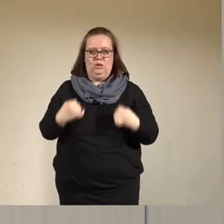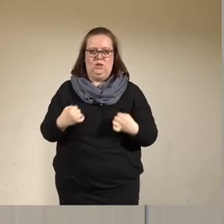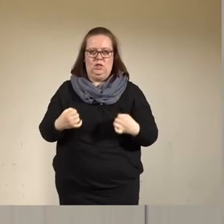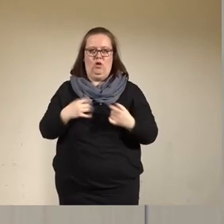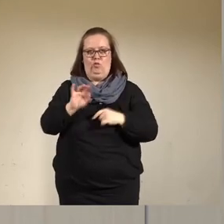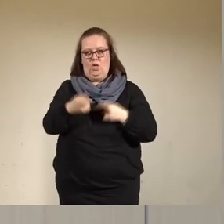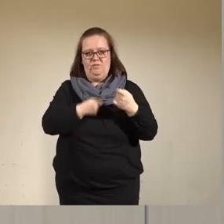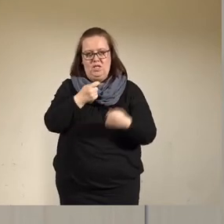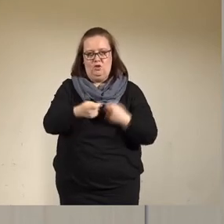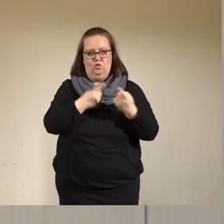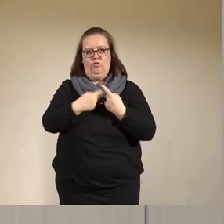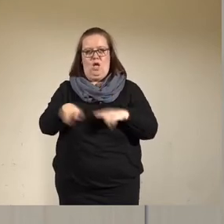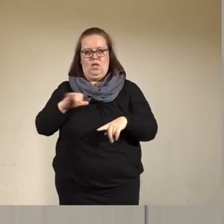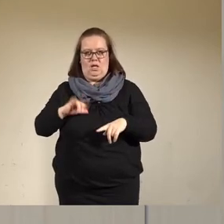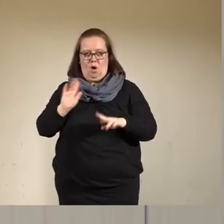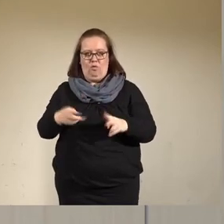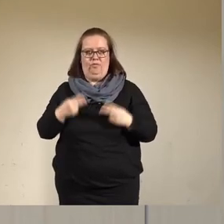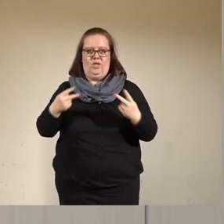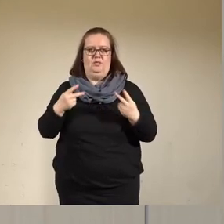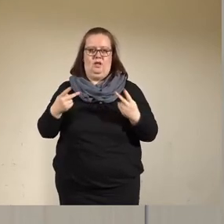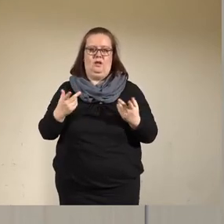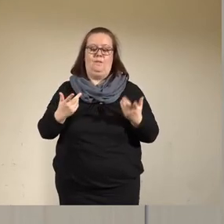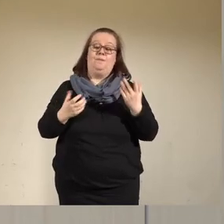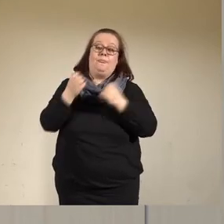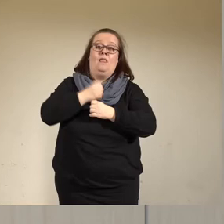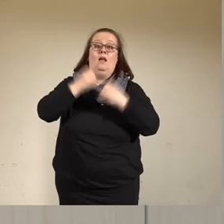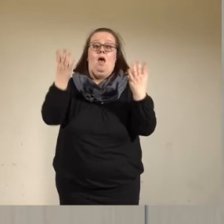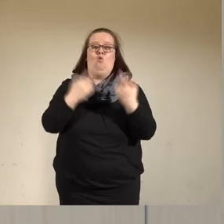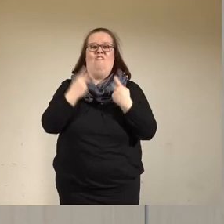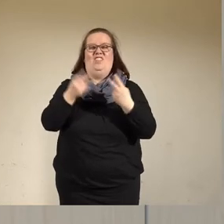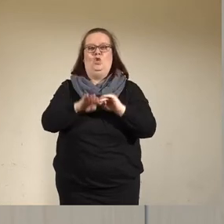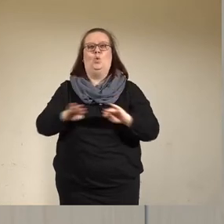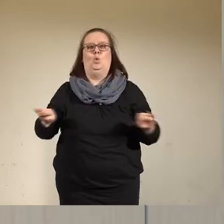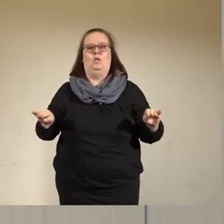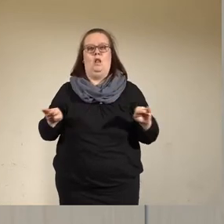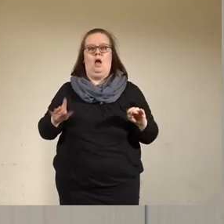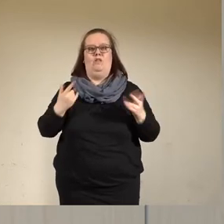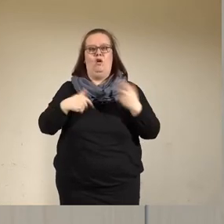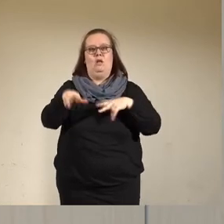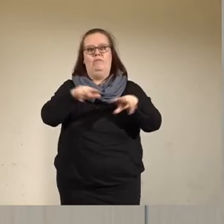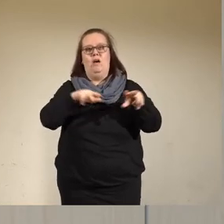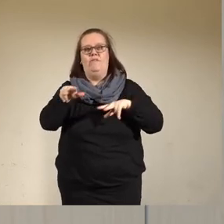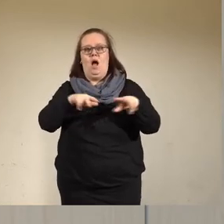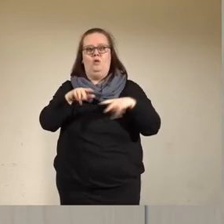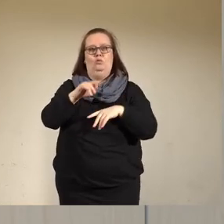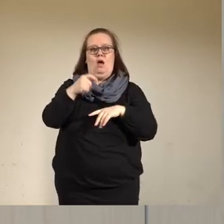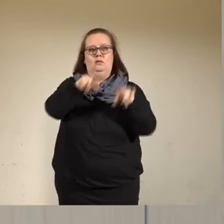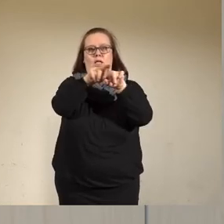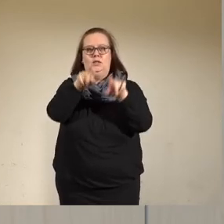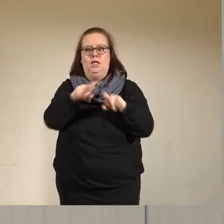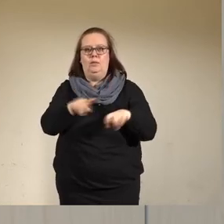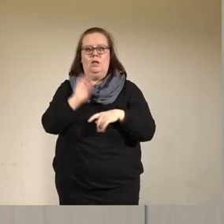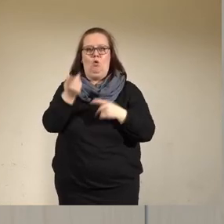für Investitionen und viele Träger. Sicherlich eine wichtige Grundlage, die wir hatten von der Verwaltung und an einzelnen Themen, die wir